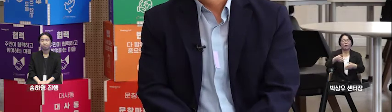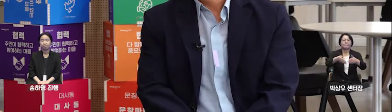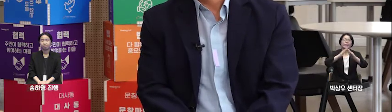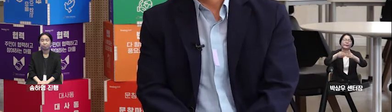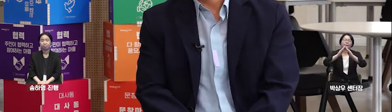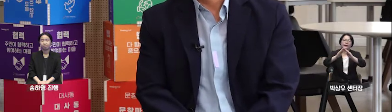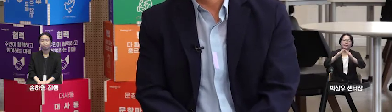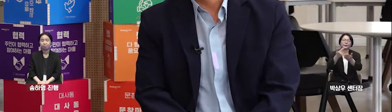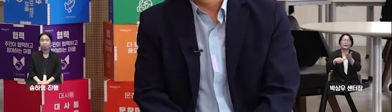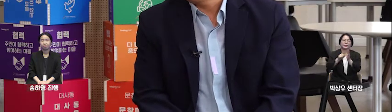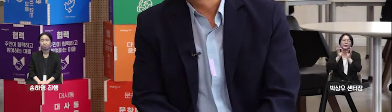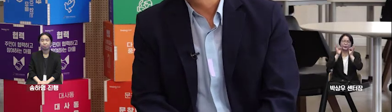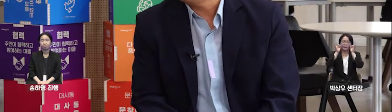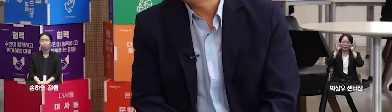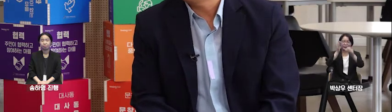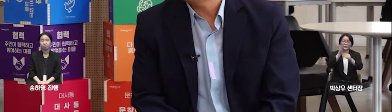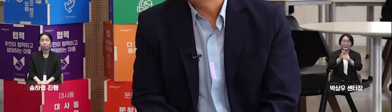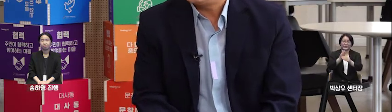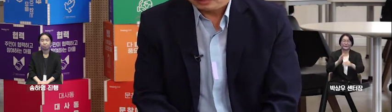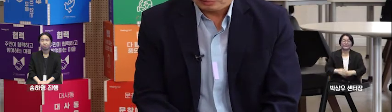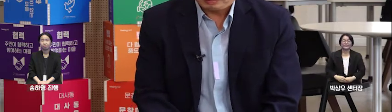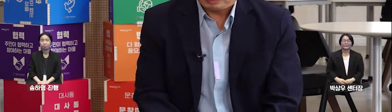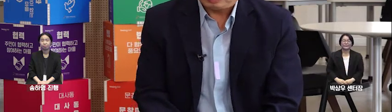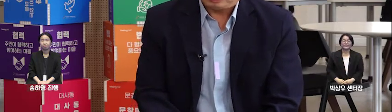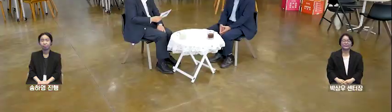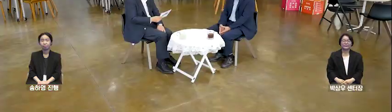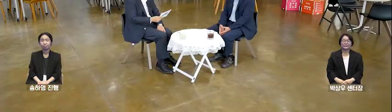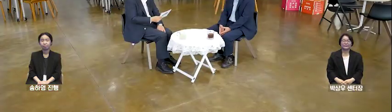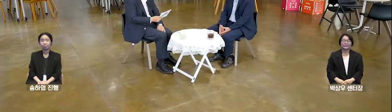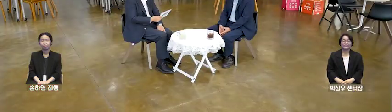위해서 계속 노력들을 지금 하고 있습니다. 네.